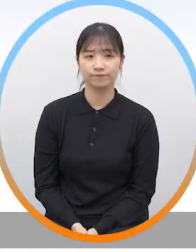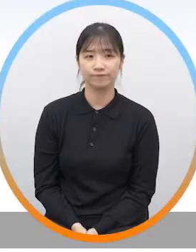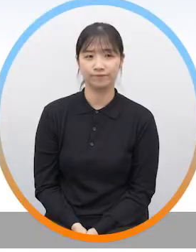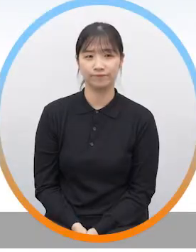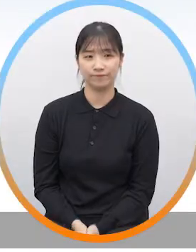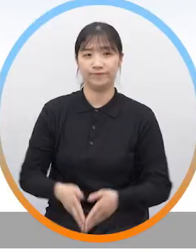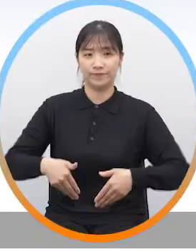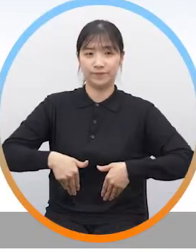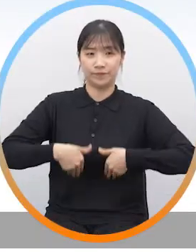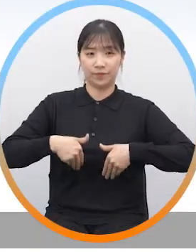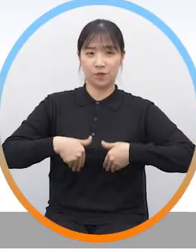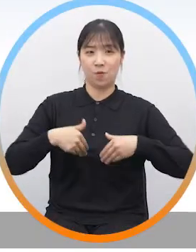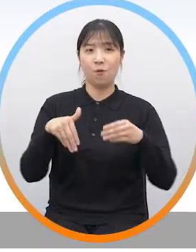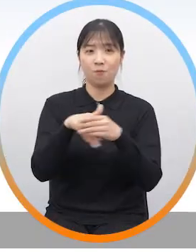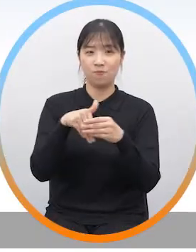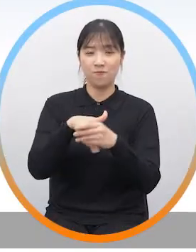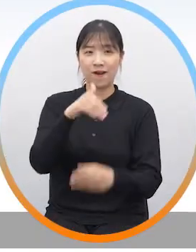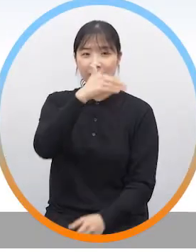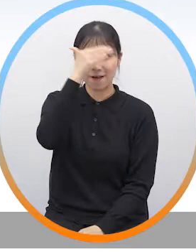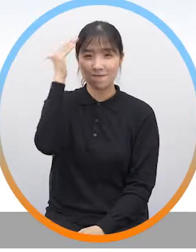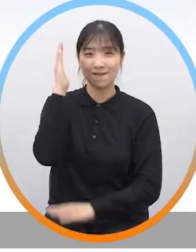남도 문화탐방 강좌